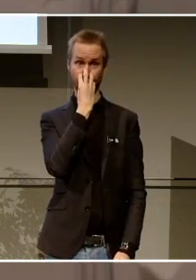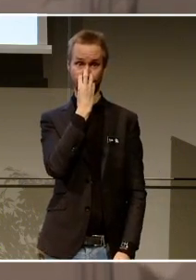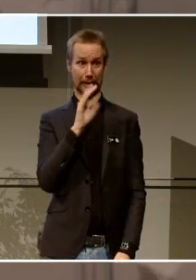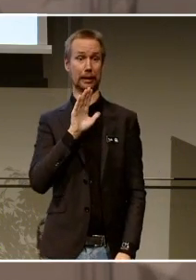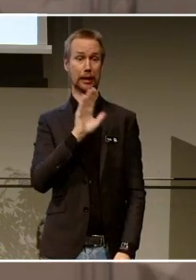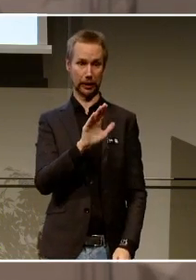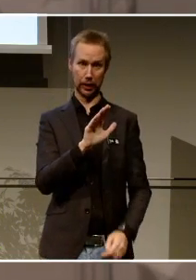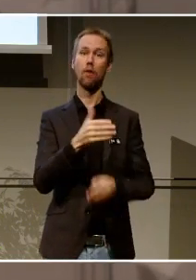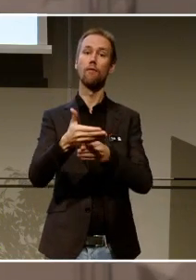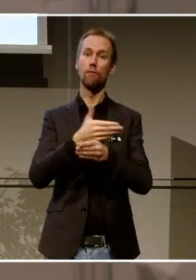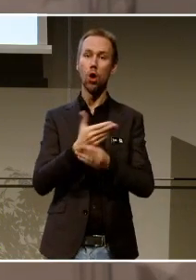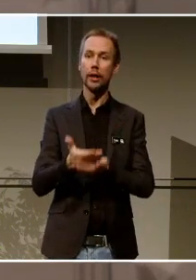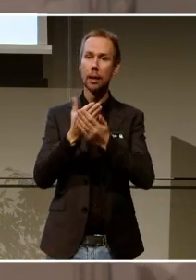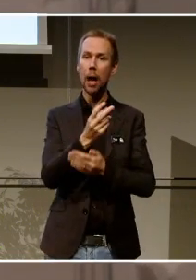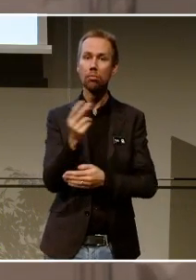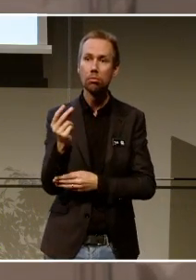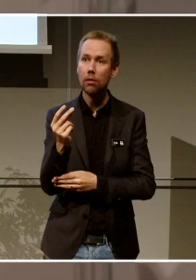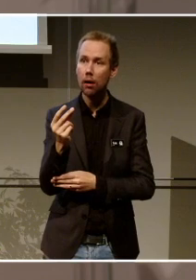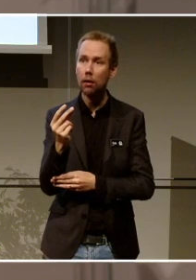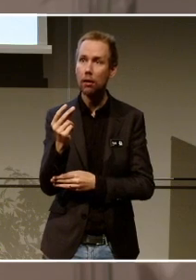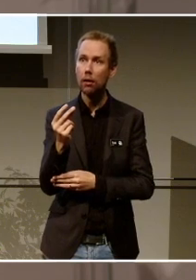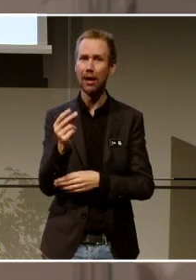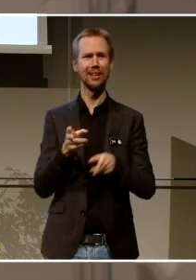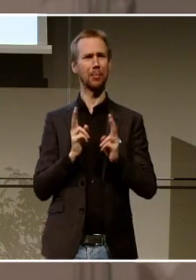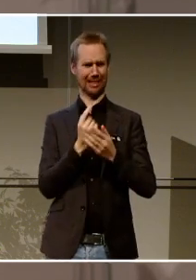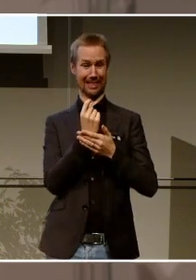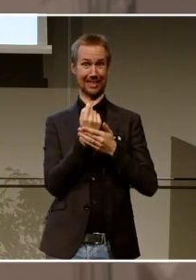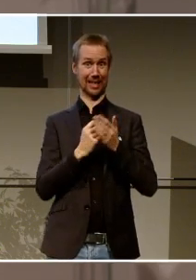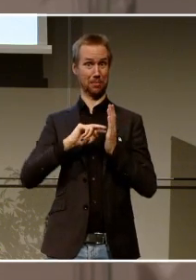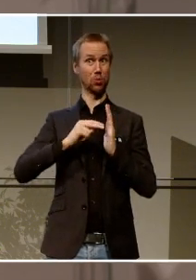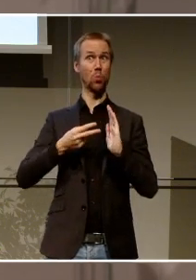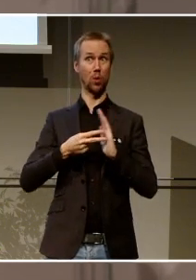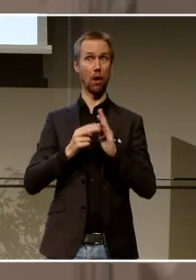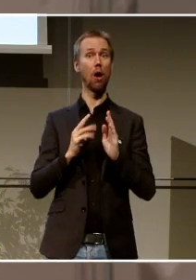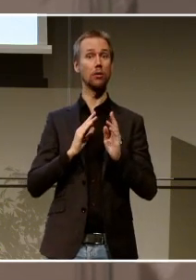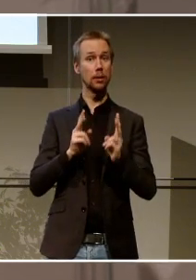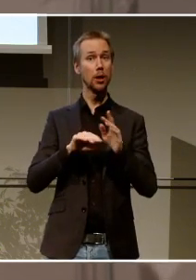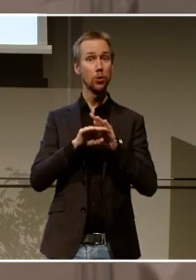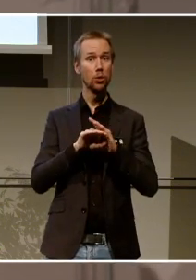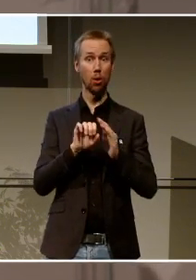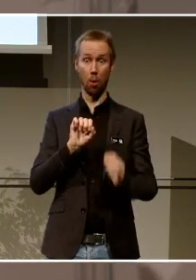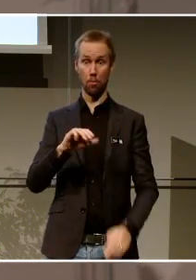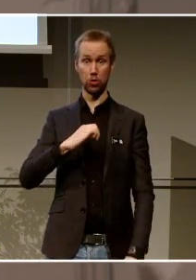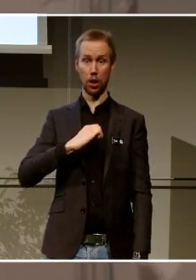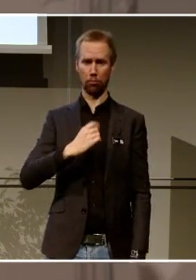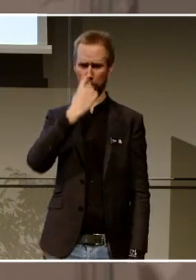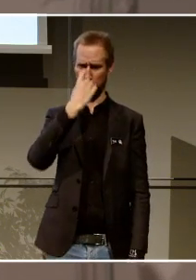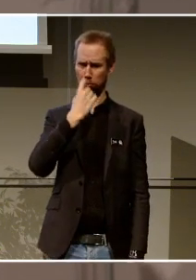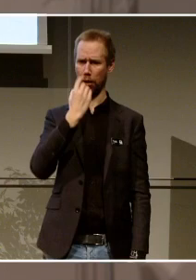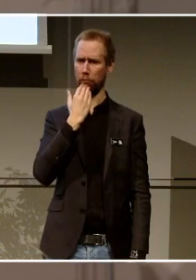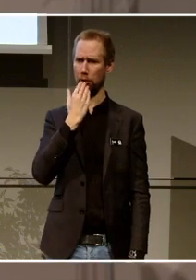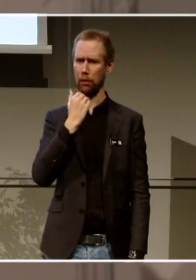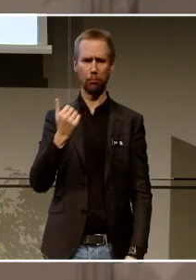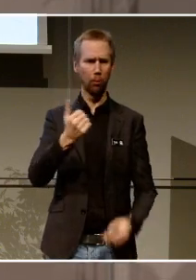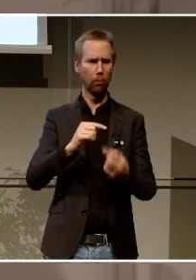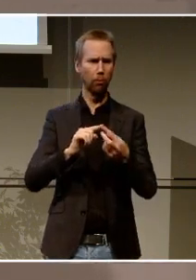innan du hjälper andra. Det är så den här designmetoden bygger på också. Att om vi inte själva förstår behov och möjligheter